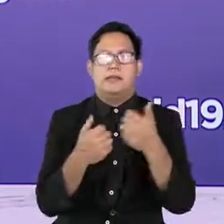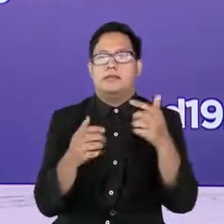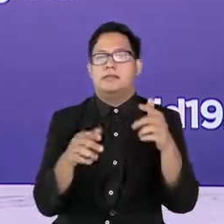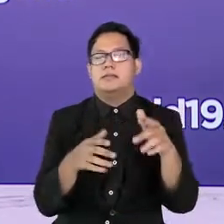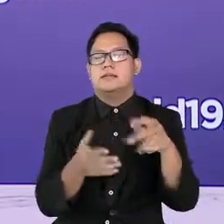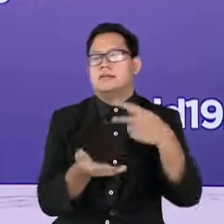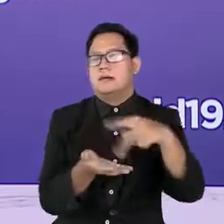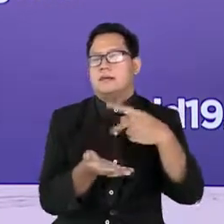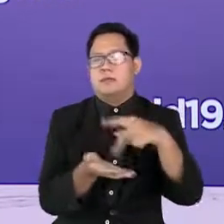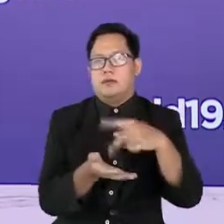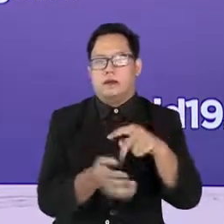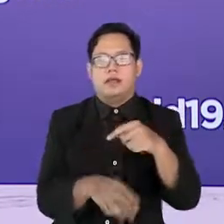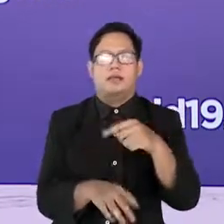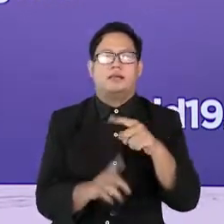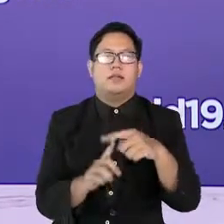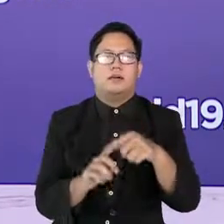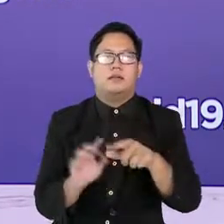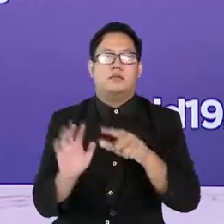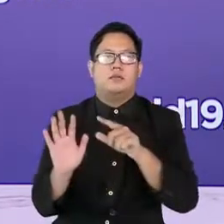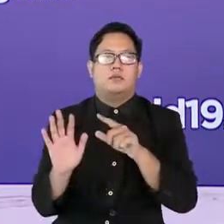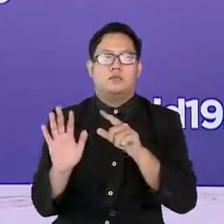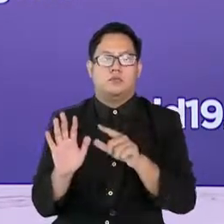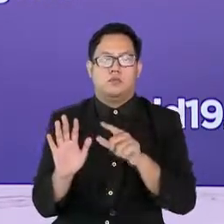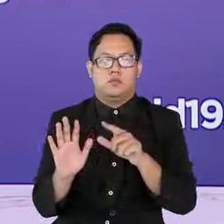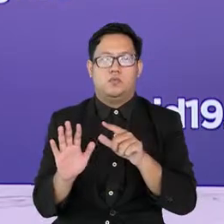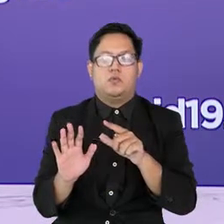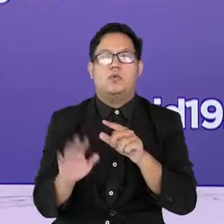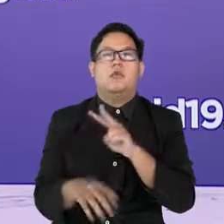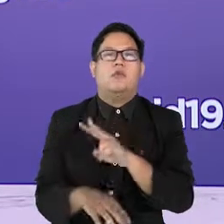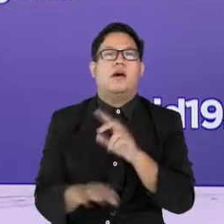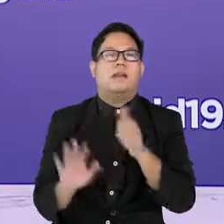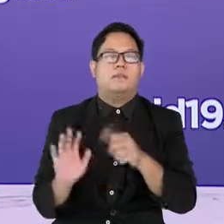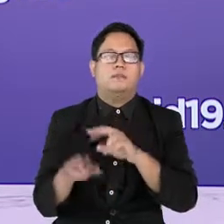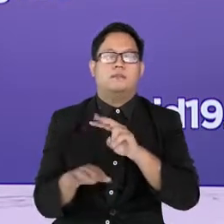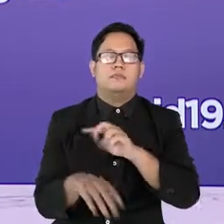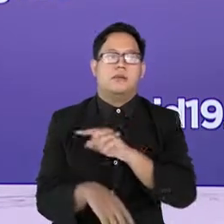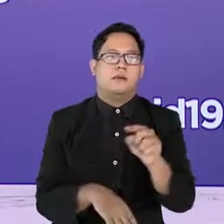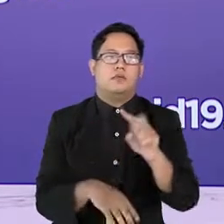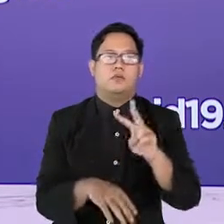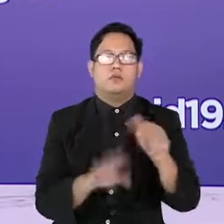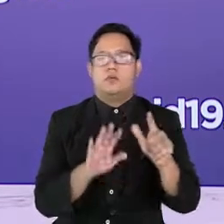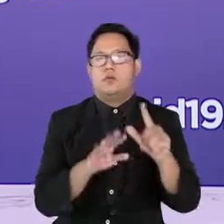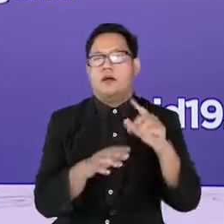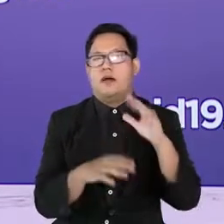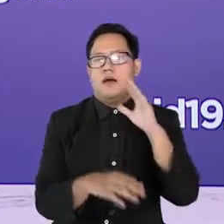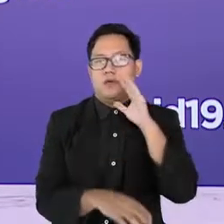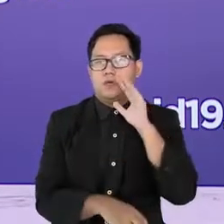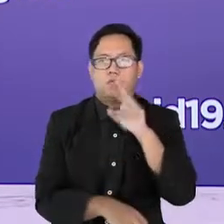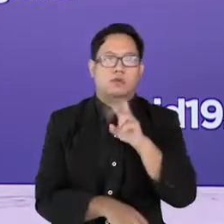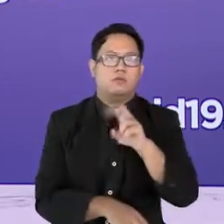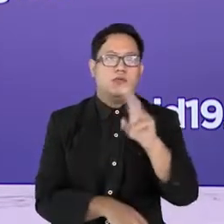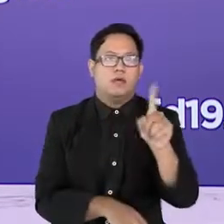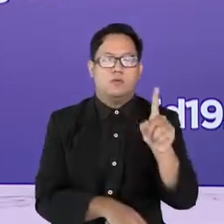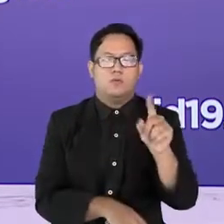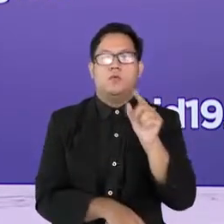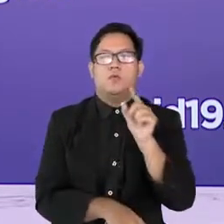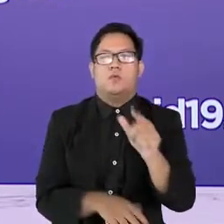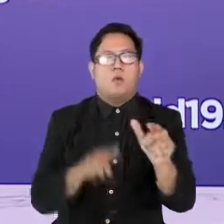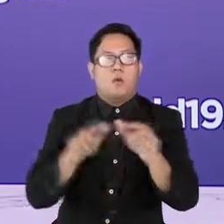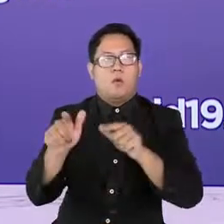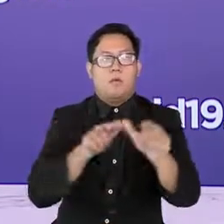27-29 Agustus 2021 di DKI Jakarta sebanyak tiga pertandingan